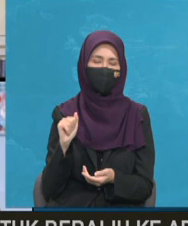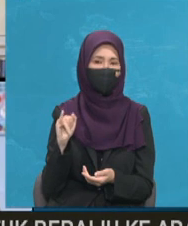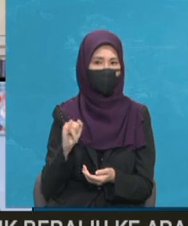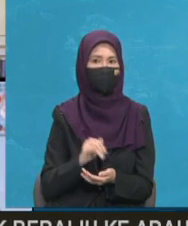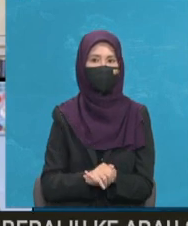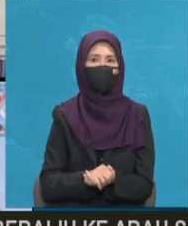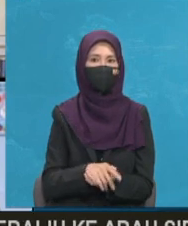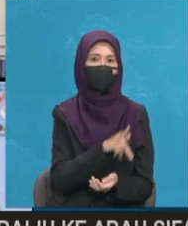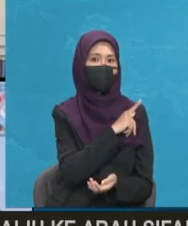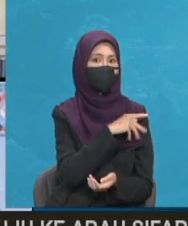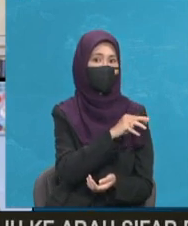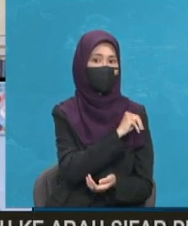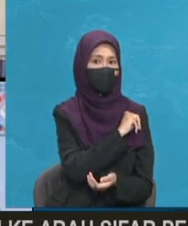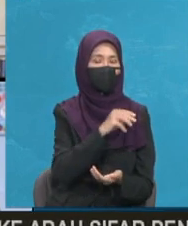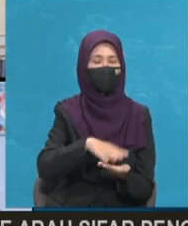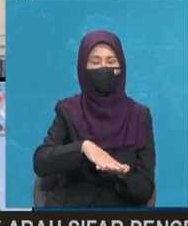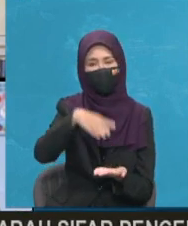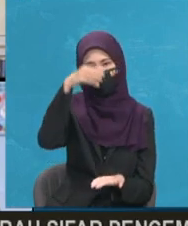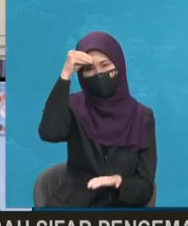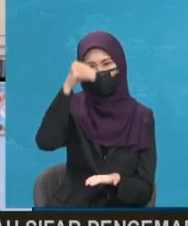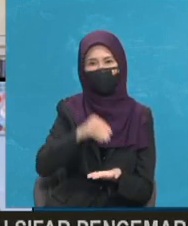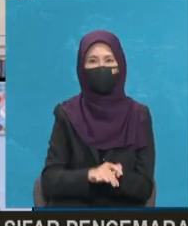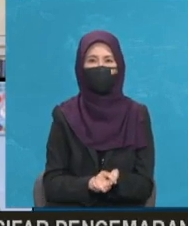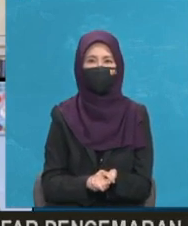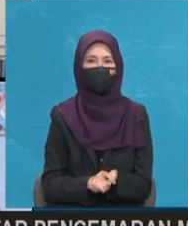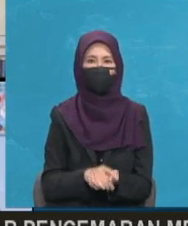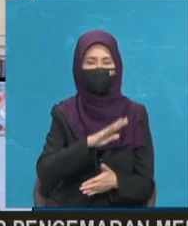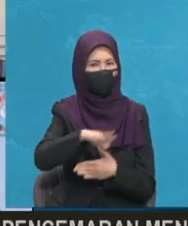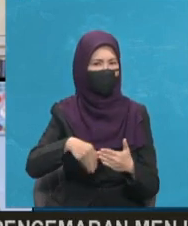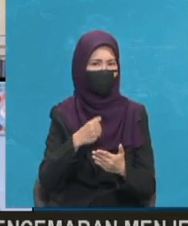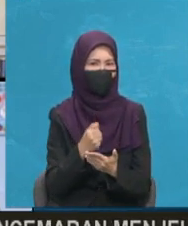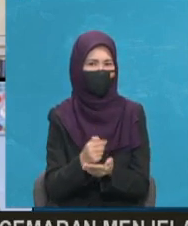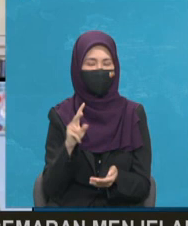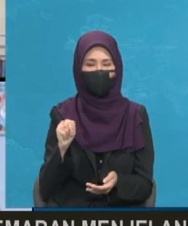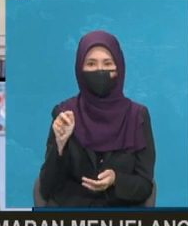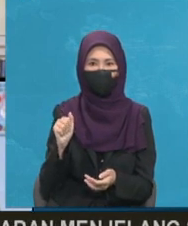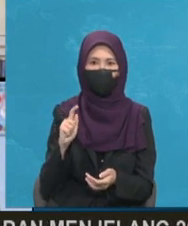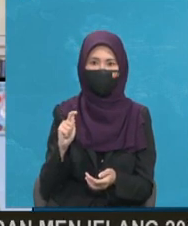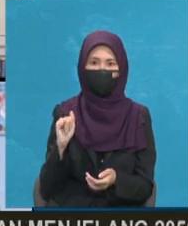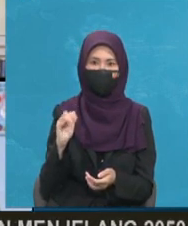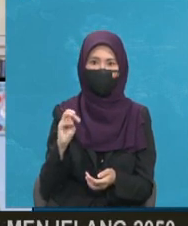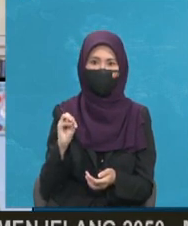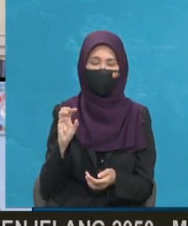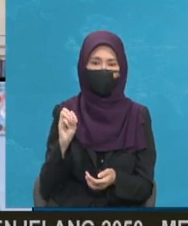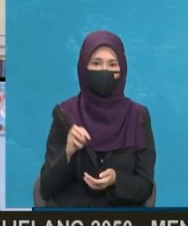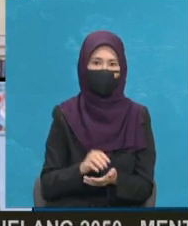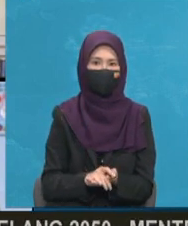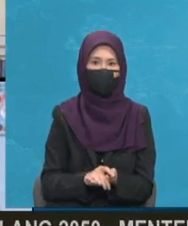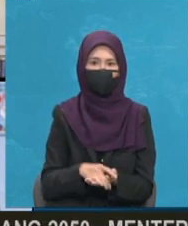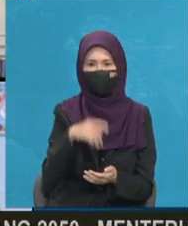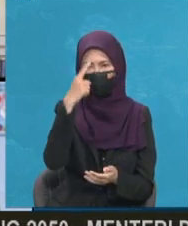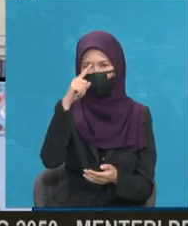mengungsikan pendekatan huruf Nation dilaksanakan oleh kementerian pendidikan dalam memastikan pembelajaran berjalan dengan lancar